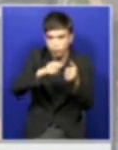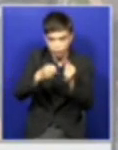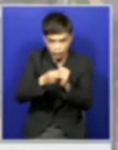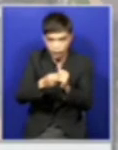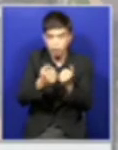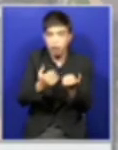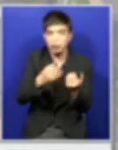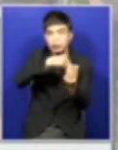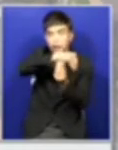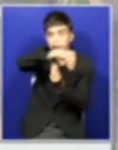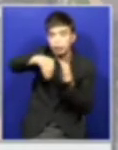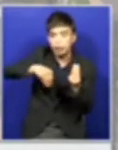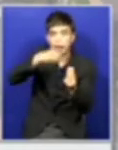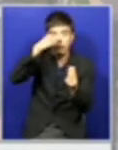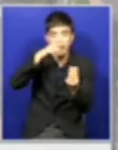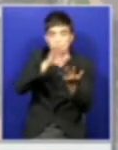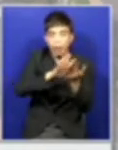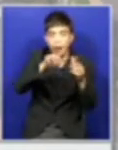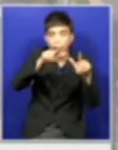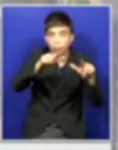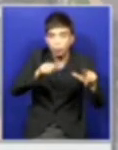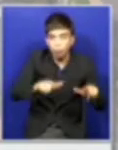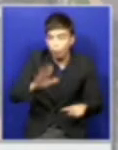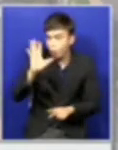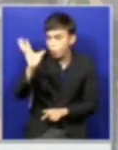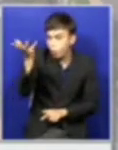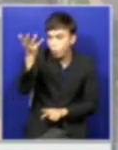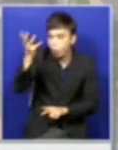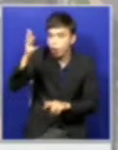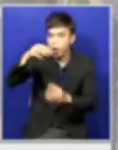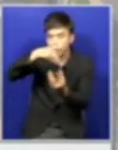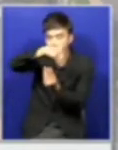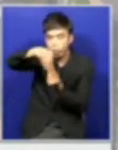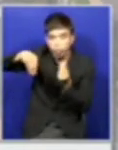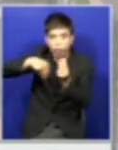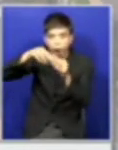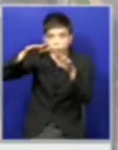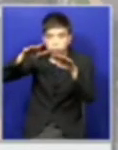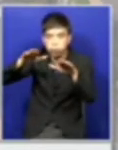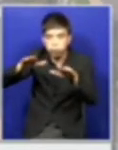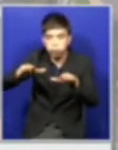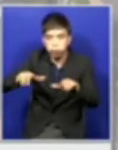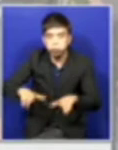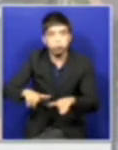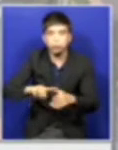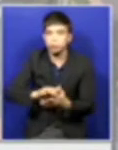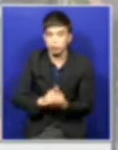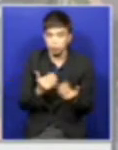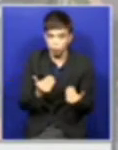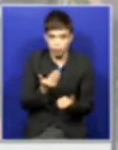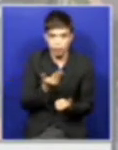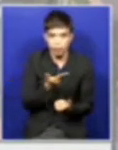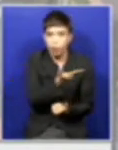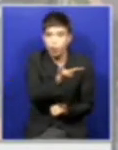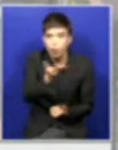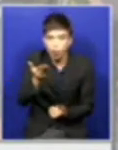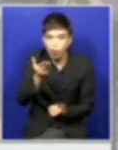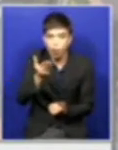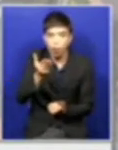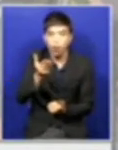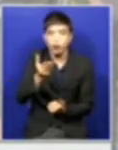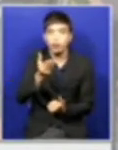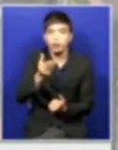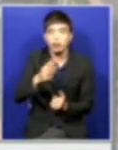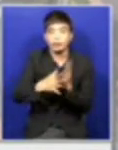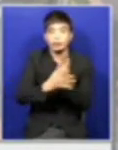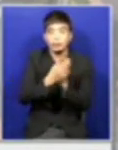ทยถดถอยเศรษฐกิจทั่วโลกถดถอยนะครับวันนี้รัฐบาลจึงมาขอสภาเพื่อจะกู้เงินเยียว